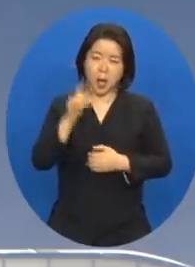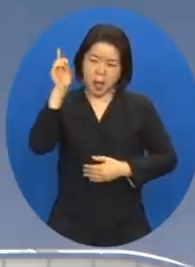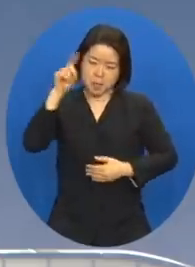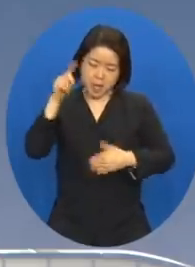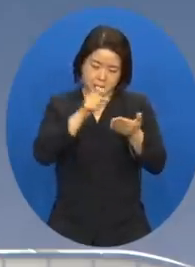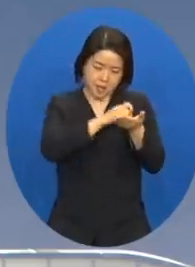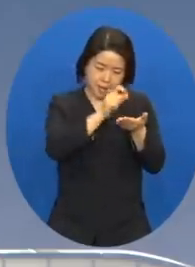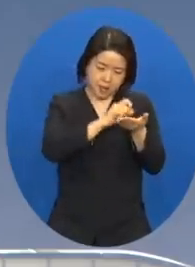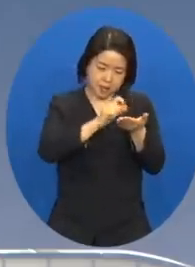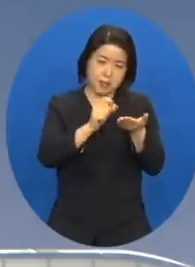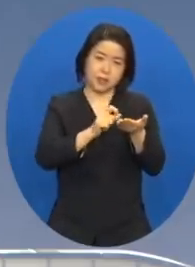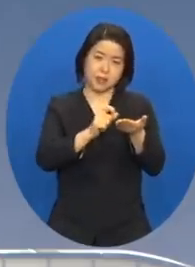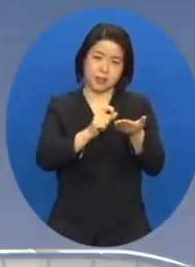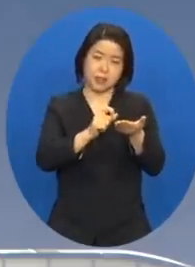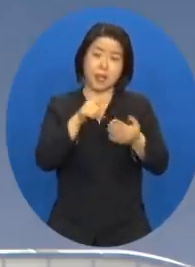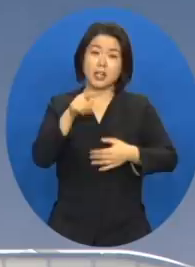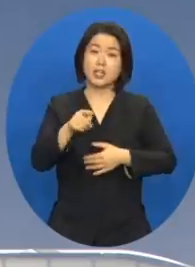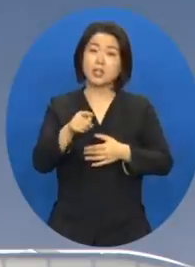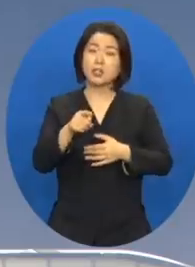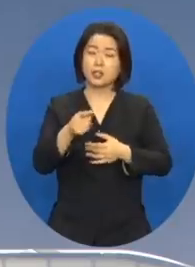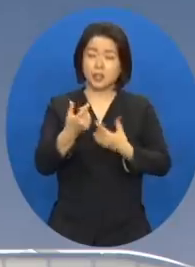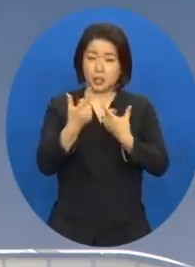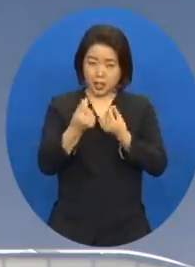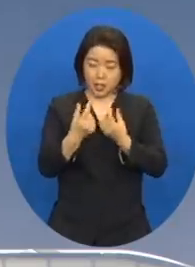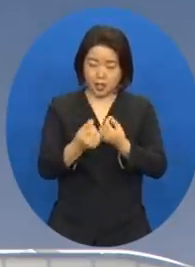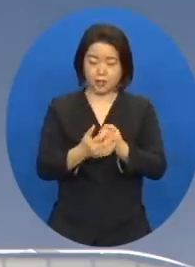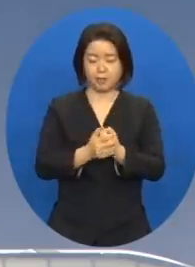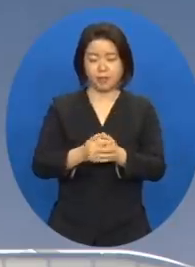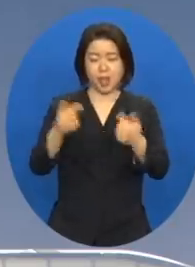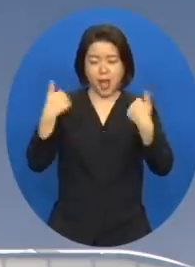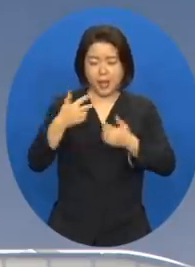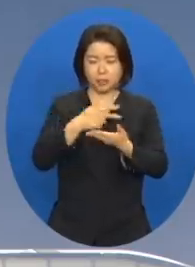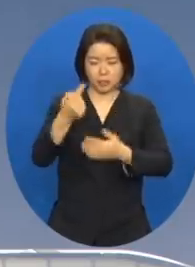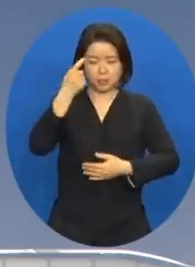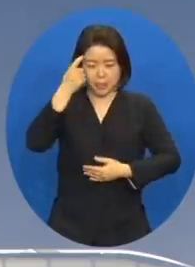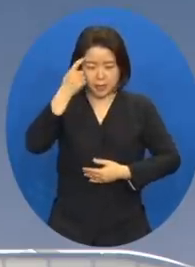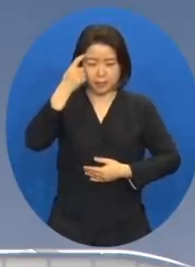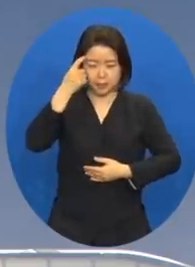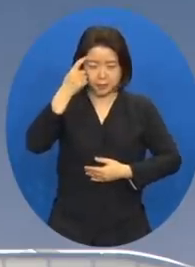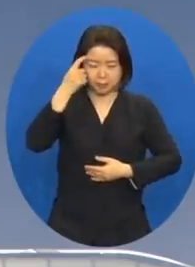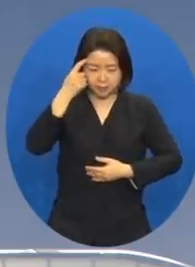쓰고 그러면서 항상 주님을 생각하려고 하니까